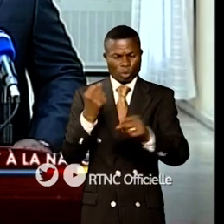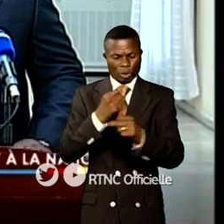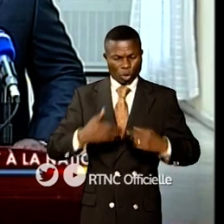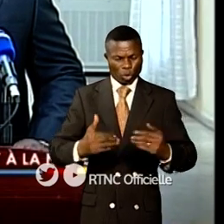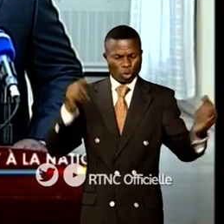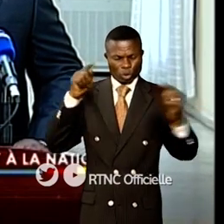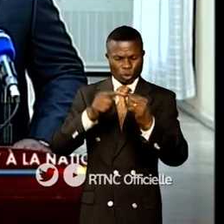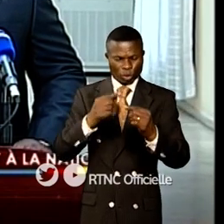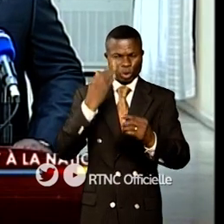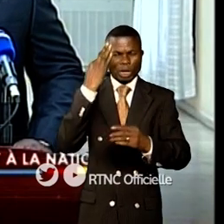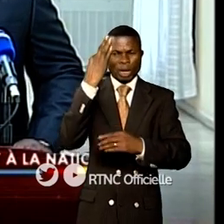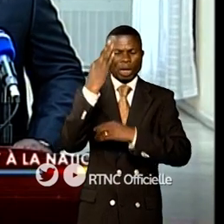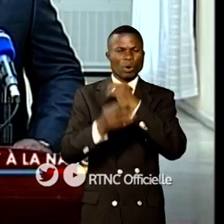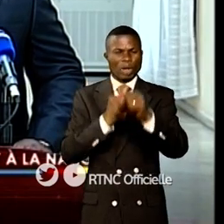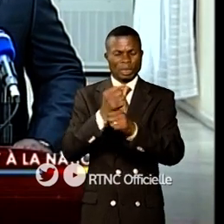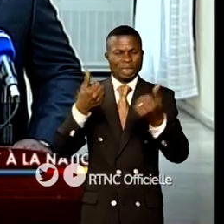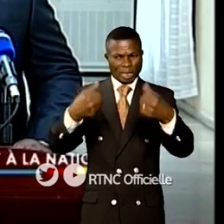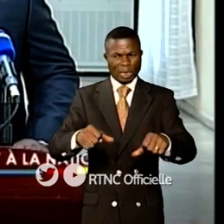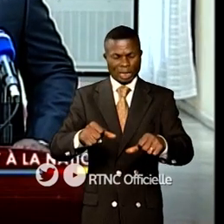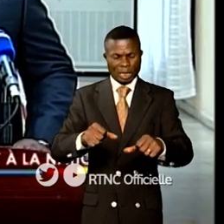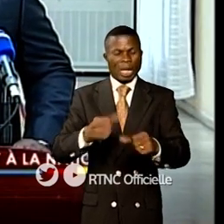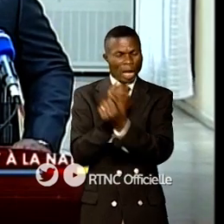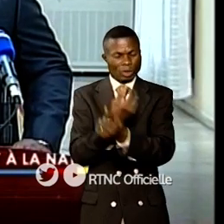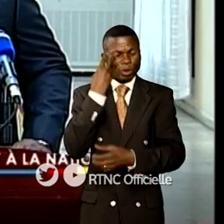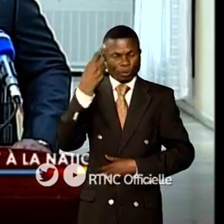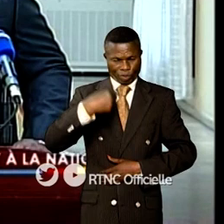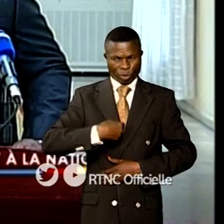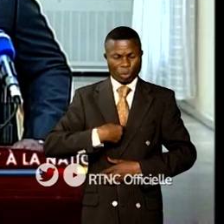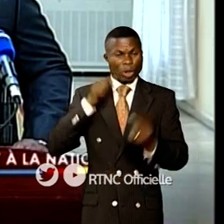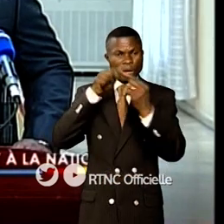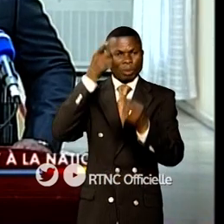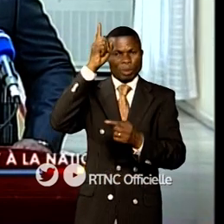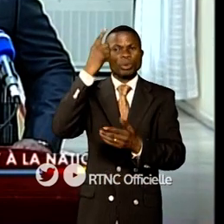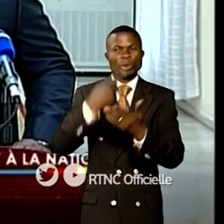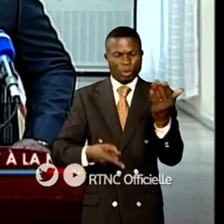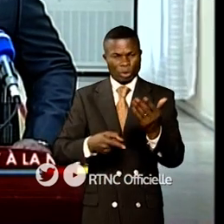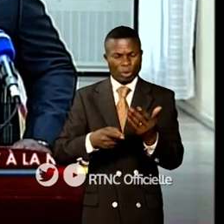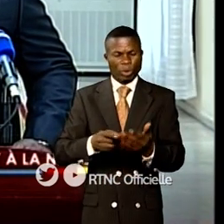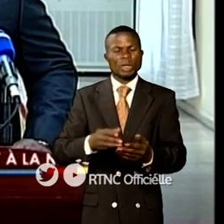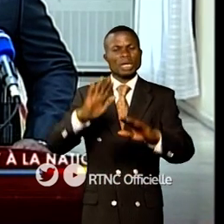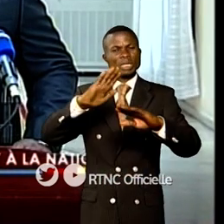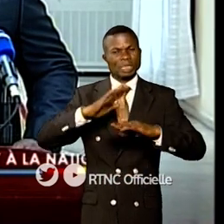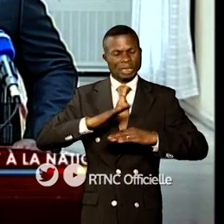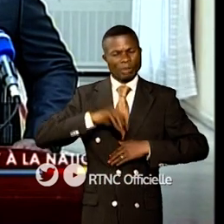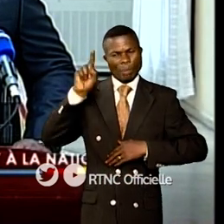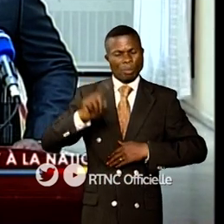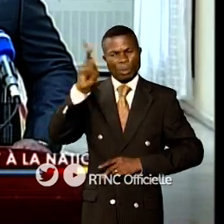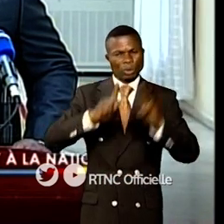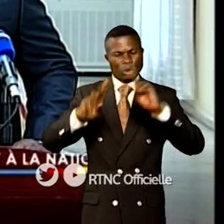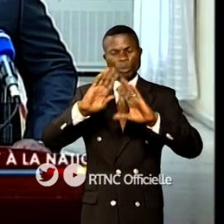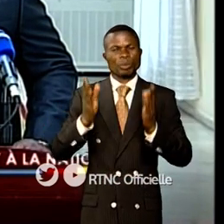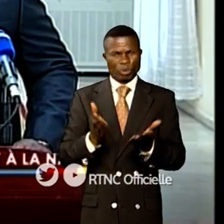le reste du quinquennat, suivant ma vision, dans le but de répondre aux aspirations du